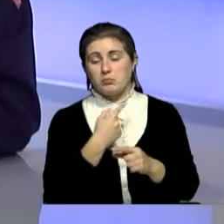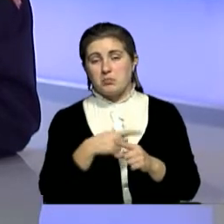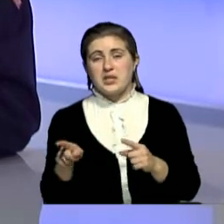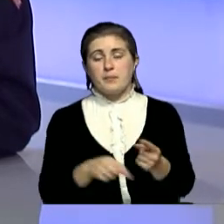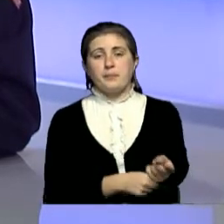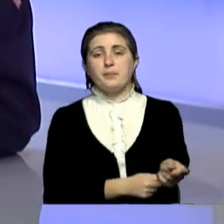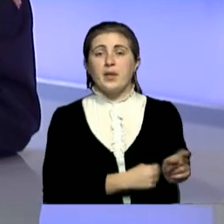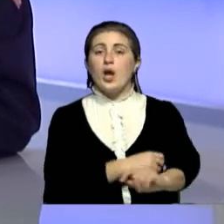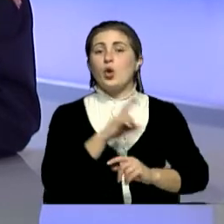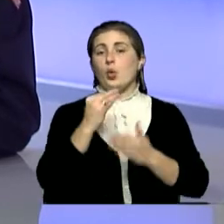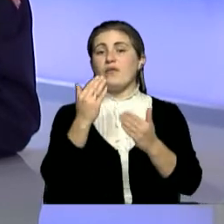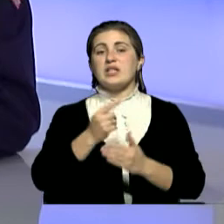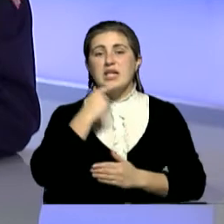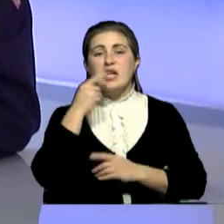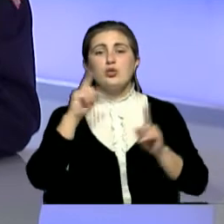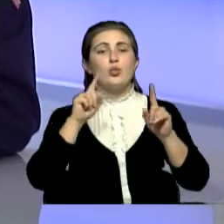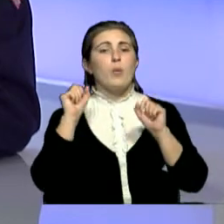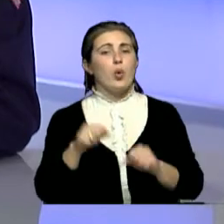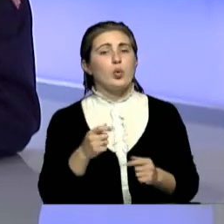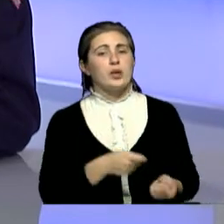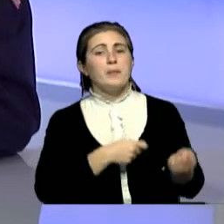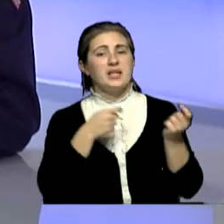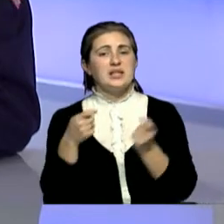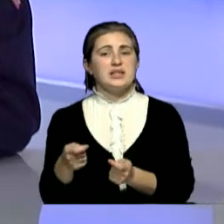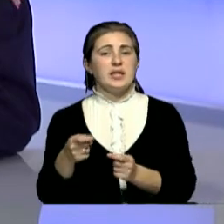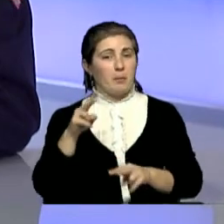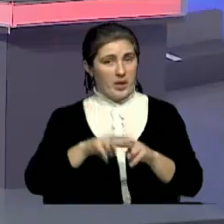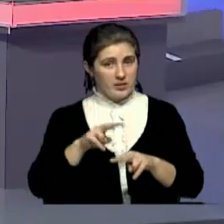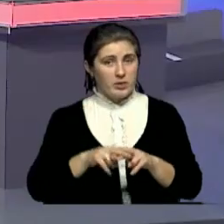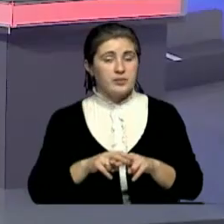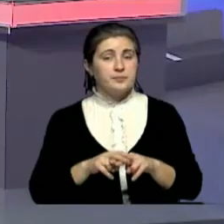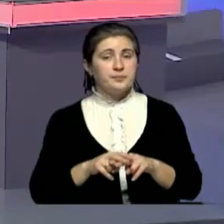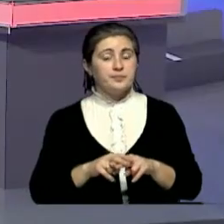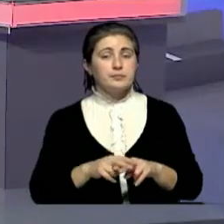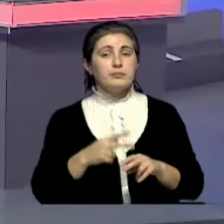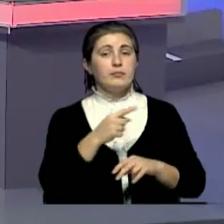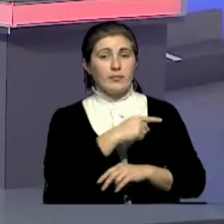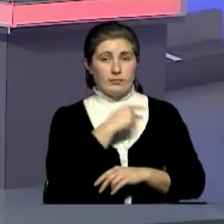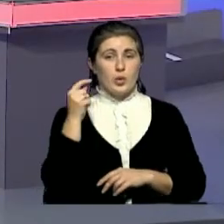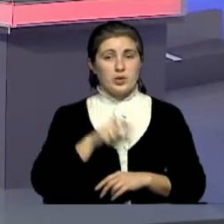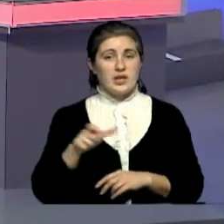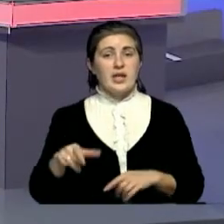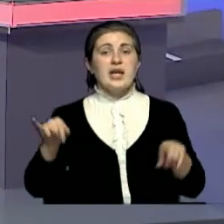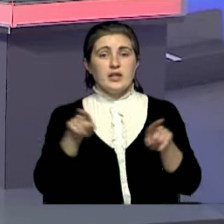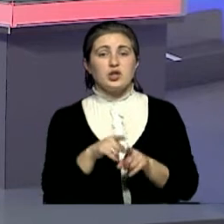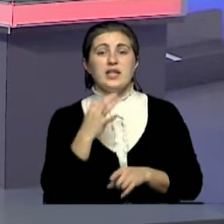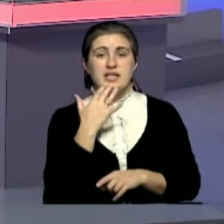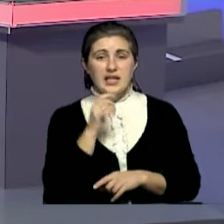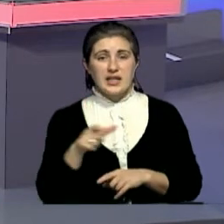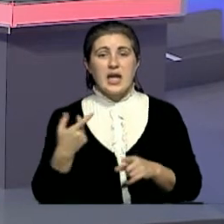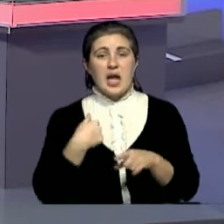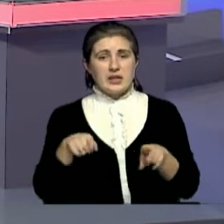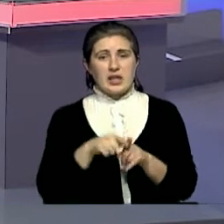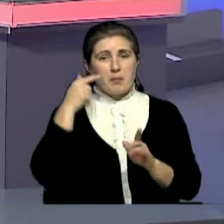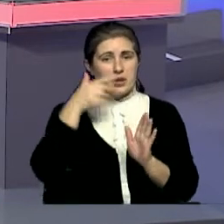конечно, да. Ну вот вы сказали, что могут принести паспорт, да, допустим, россияне, а также иностранные лица. То есть я так понимаю,